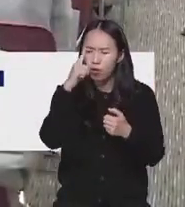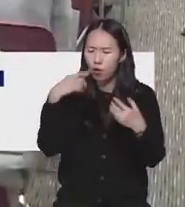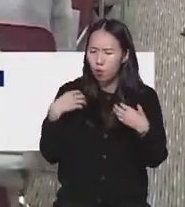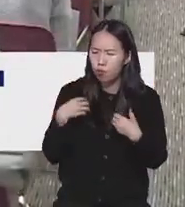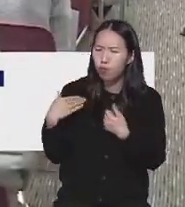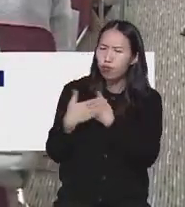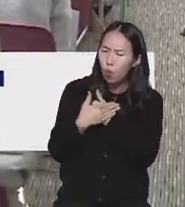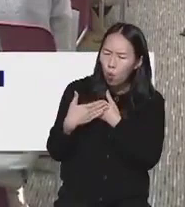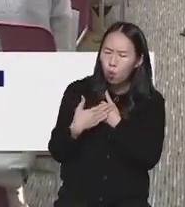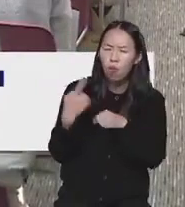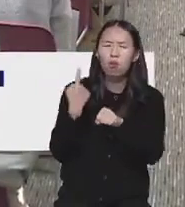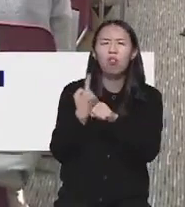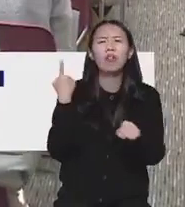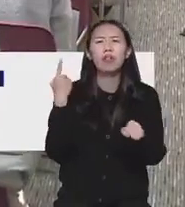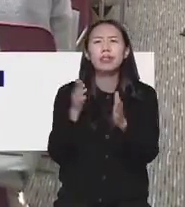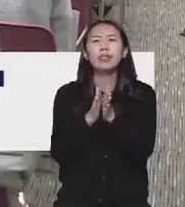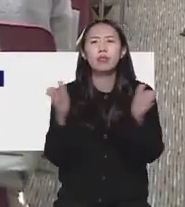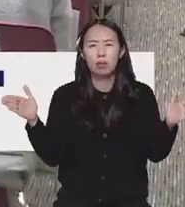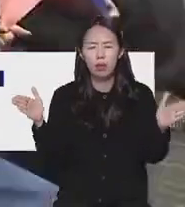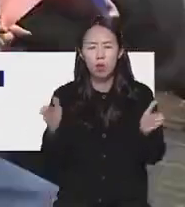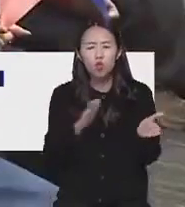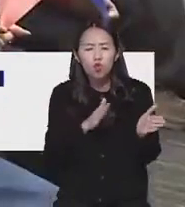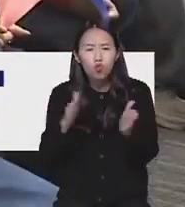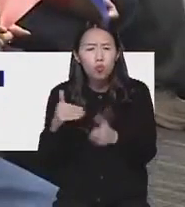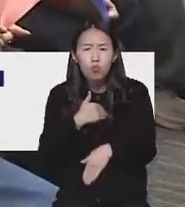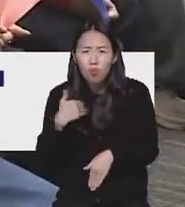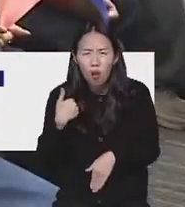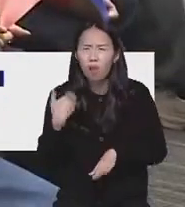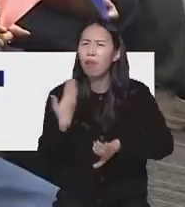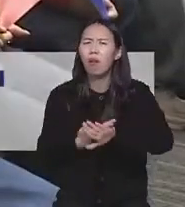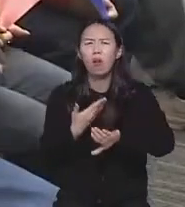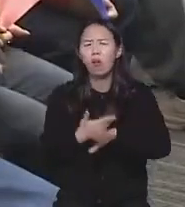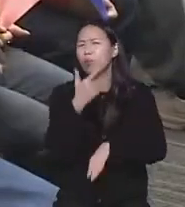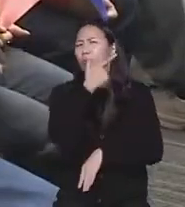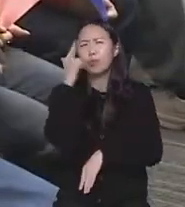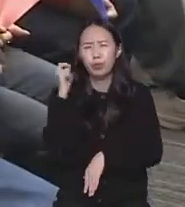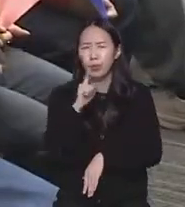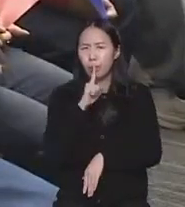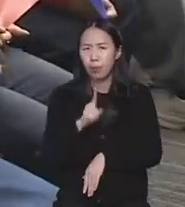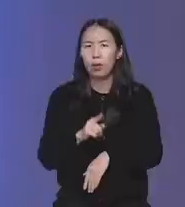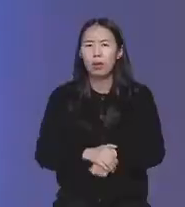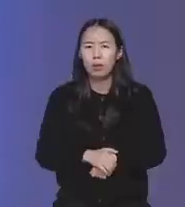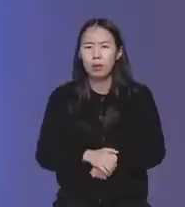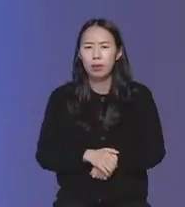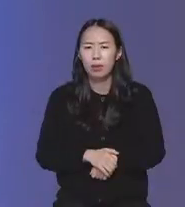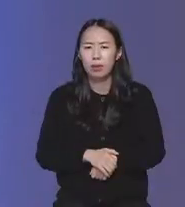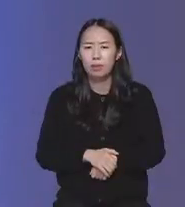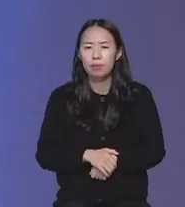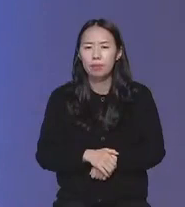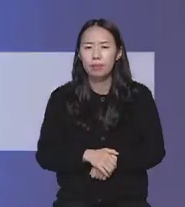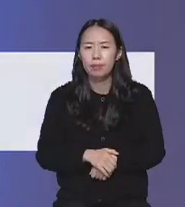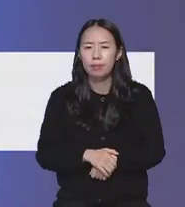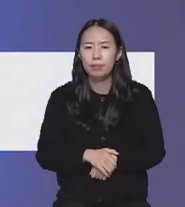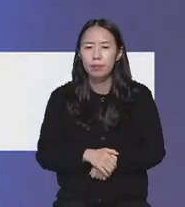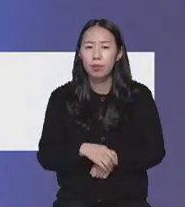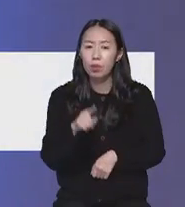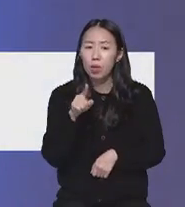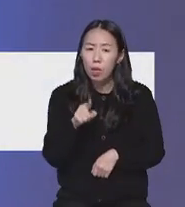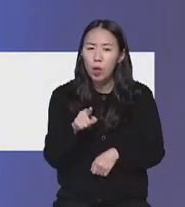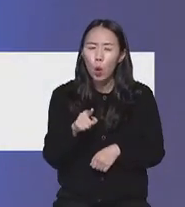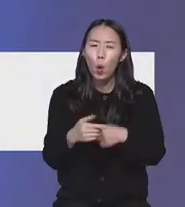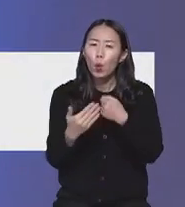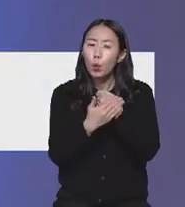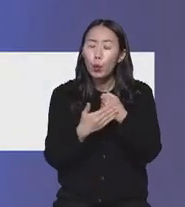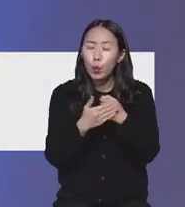지원도 지난해에서야 시작되는 등 준비가 충분치 않다는 입장입니다. 중첩법 유예 법안을